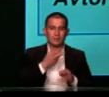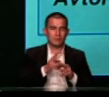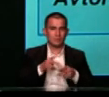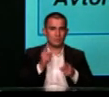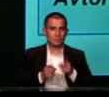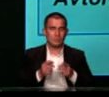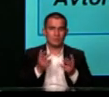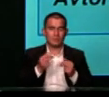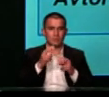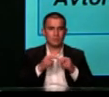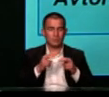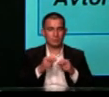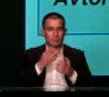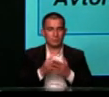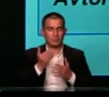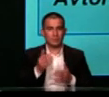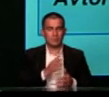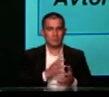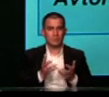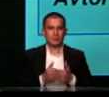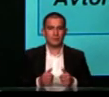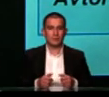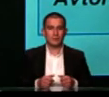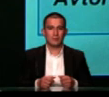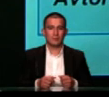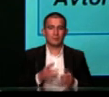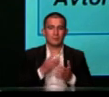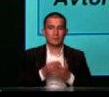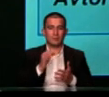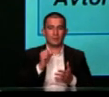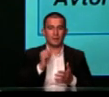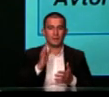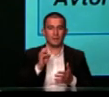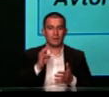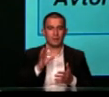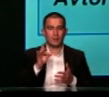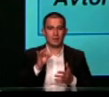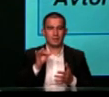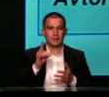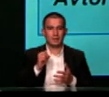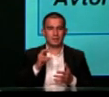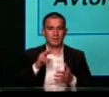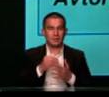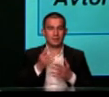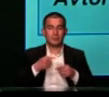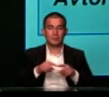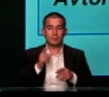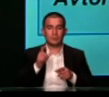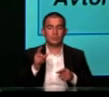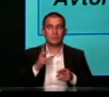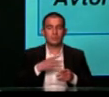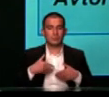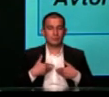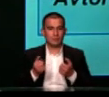ekanligini tekshirish jarayoni hisoblanadi. Avtorizatsiya esa foydalanuvchiga tizimda ma'lum